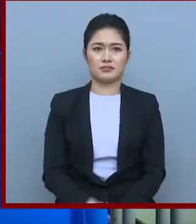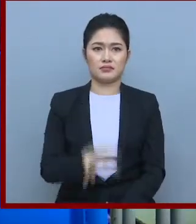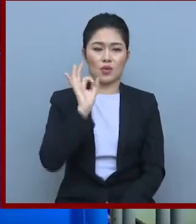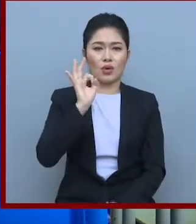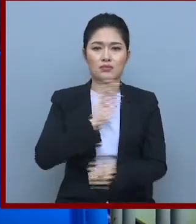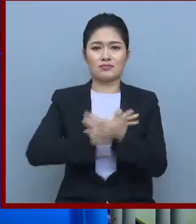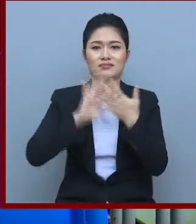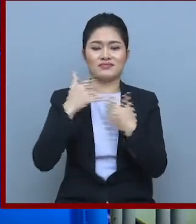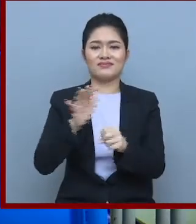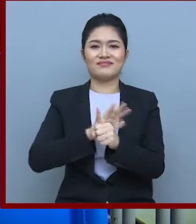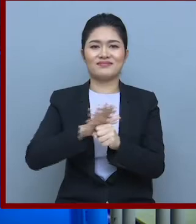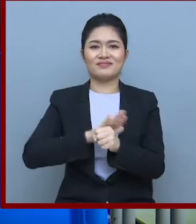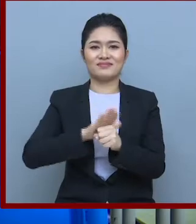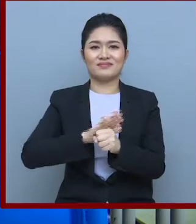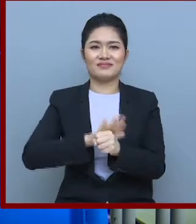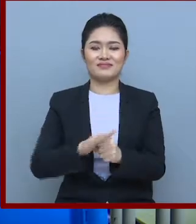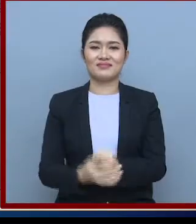โอเคเสร็จพอดีเลย